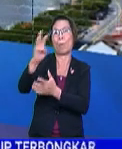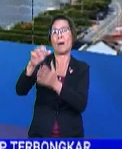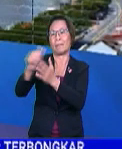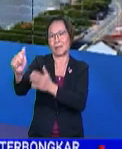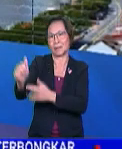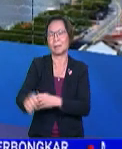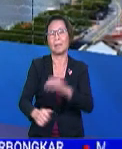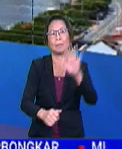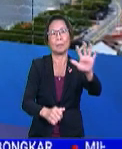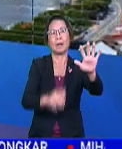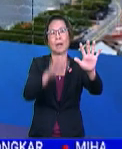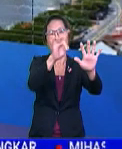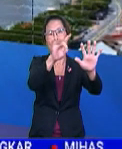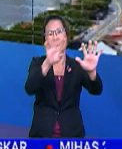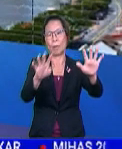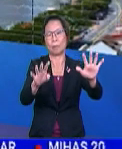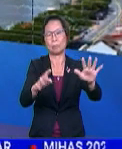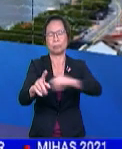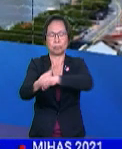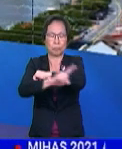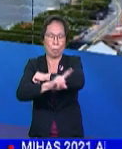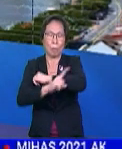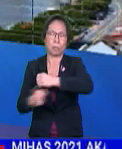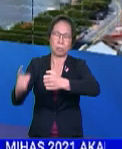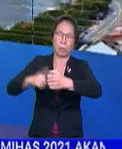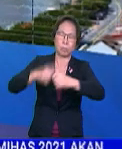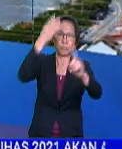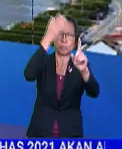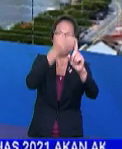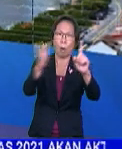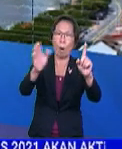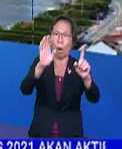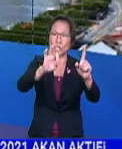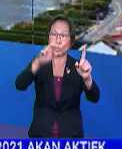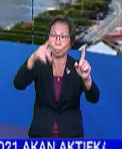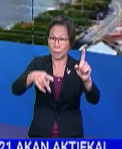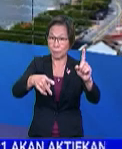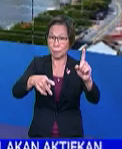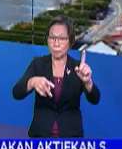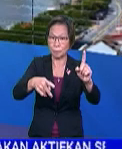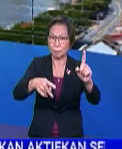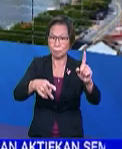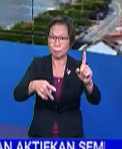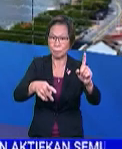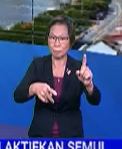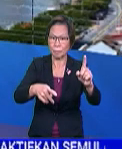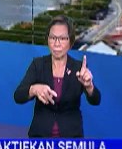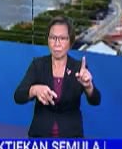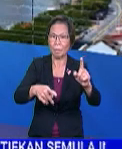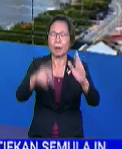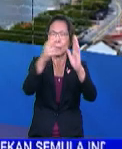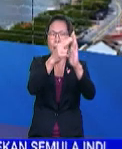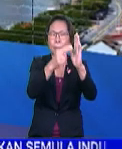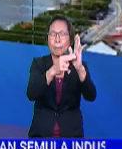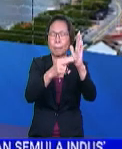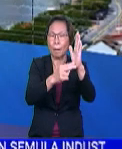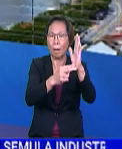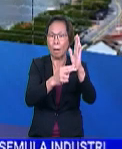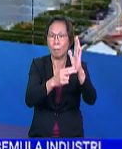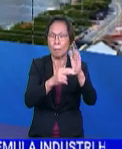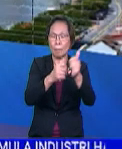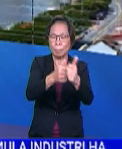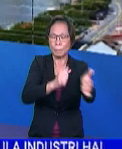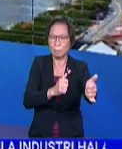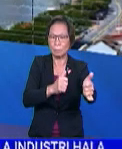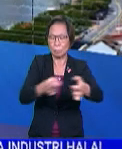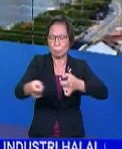Sebanyak 584 kompaun berkaitan pelanggaran prosedur operasi standard SOP di bawah peraturan-peraturan